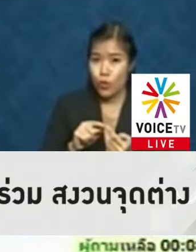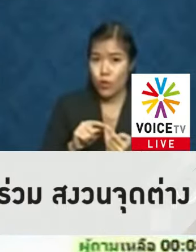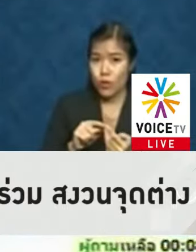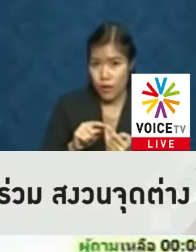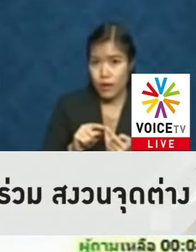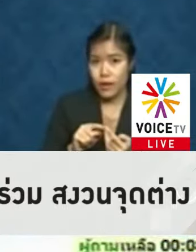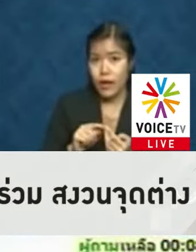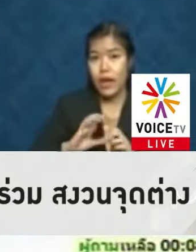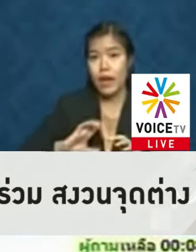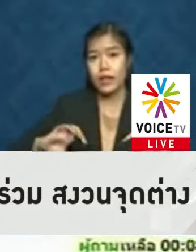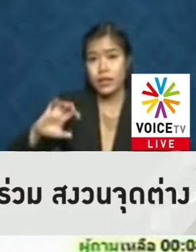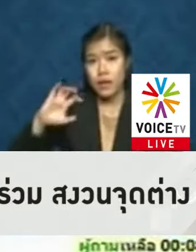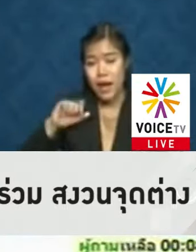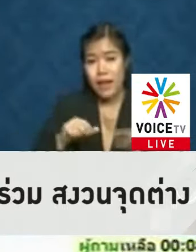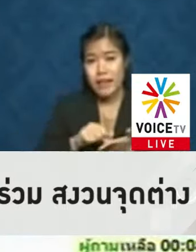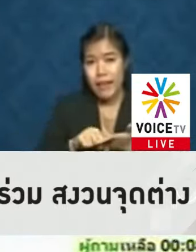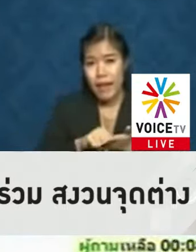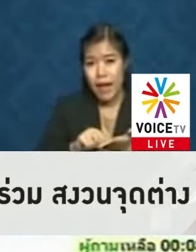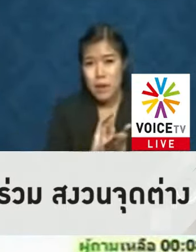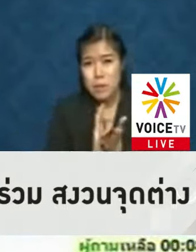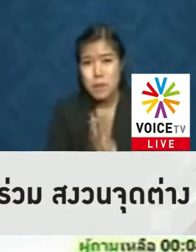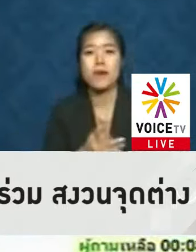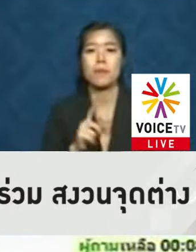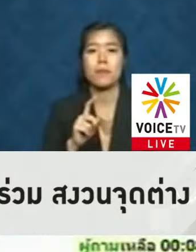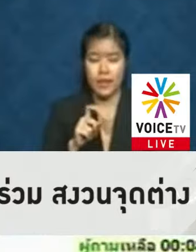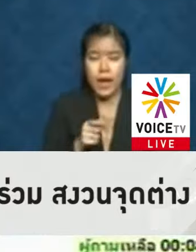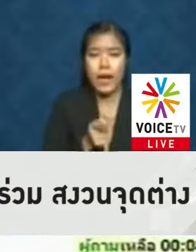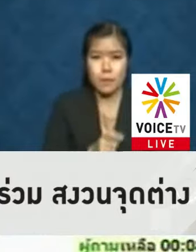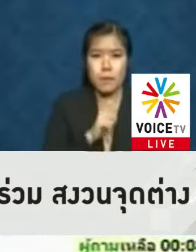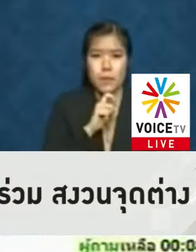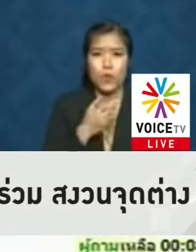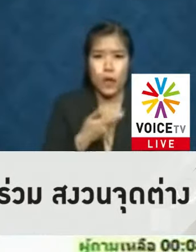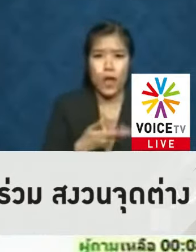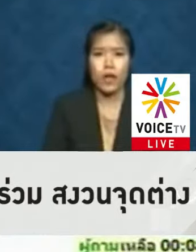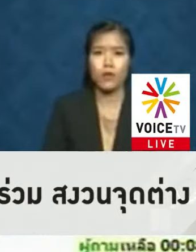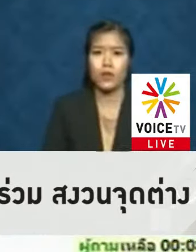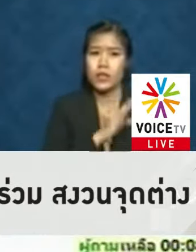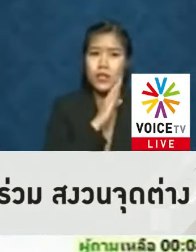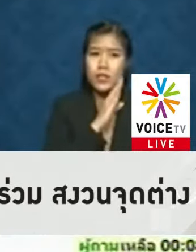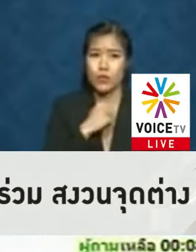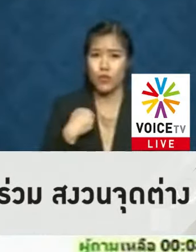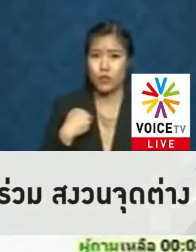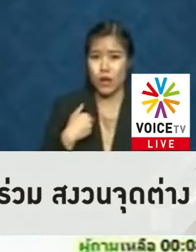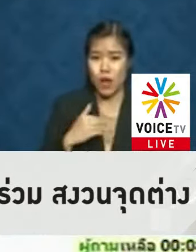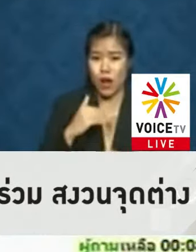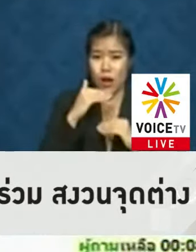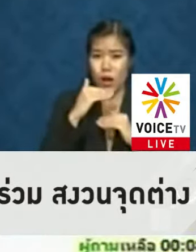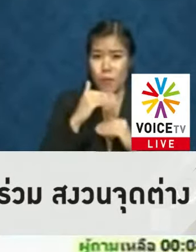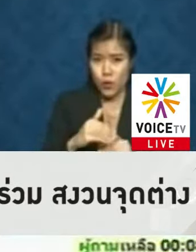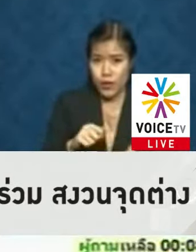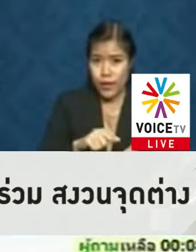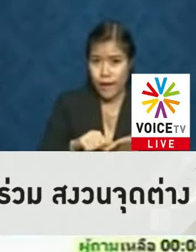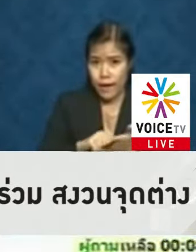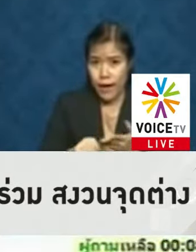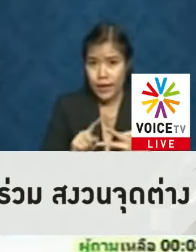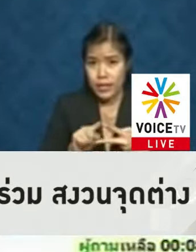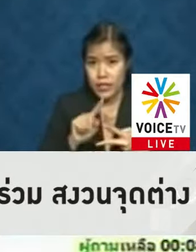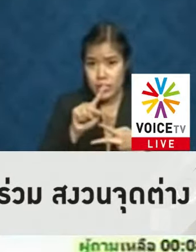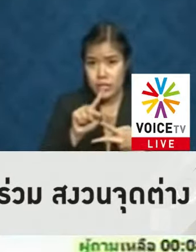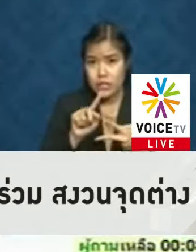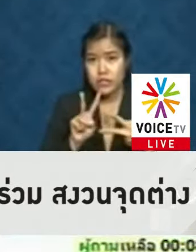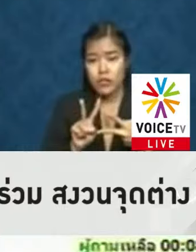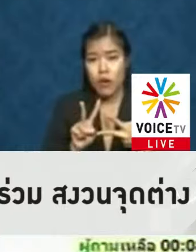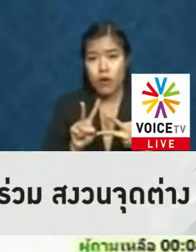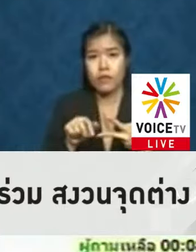ของรัฐไม่ได้อยู่แล้วดังนั้นการล็อกไม่ให้แก้ไขหมวด1หมวด2แบบนี้จึง